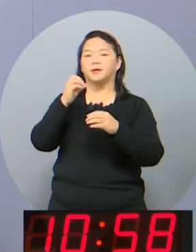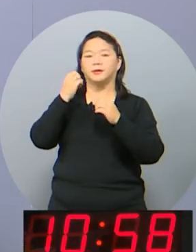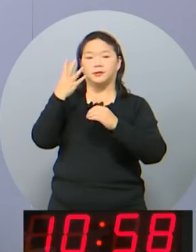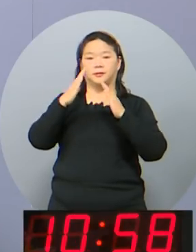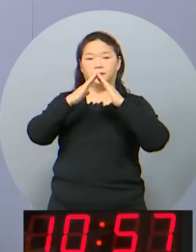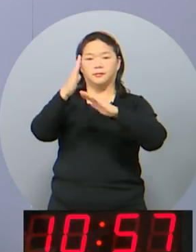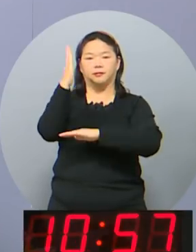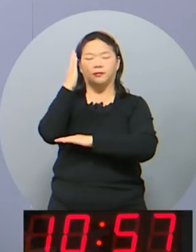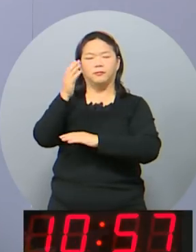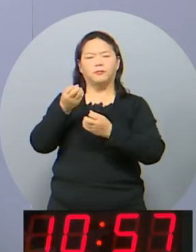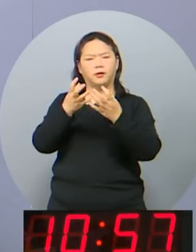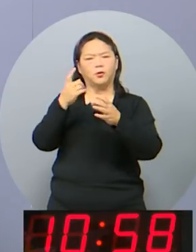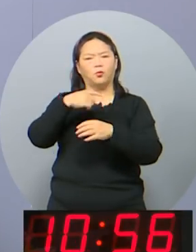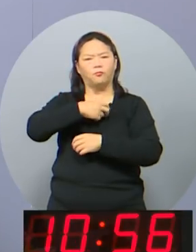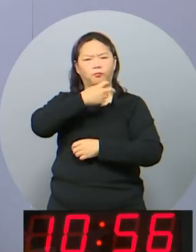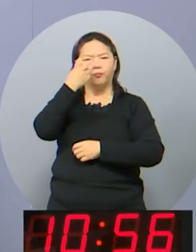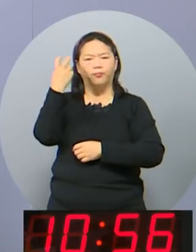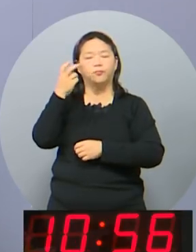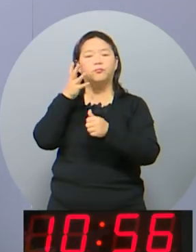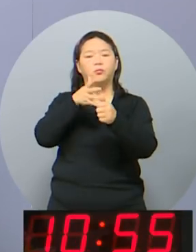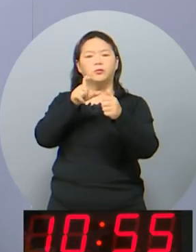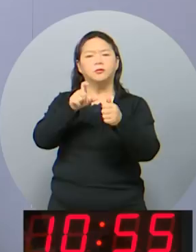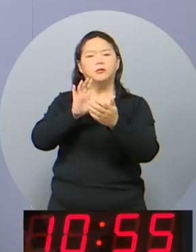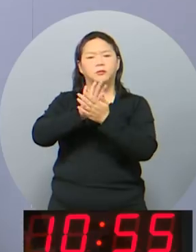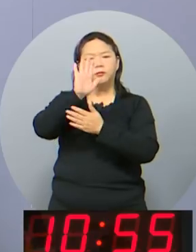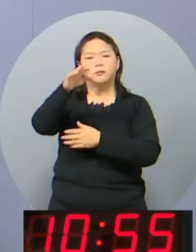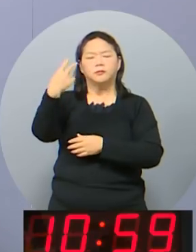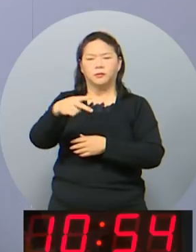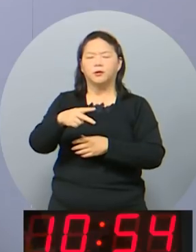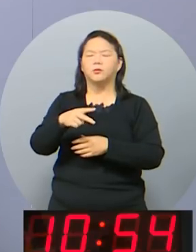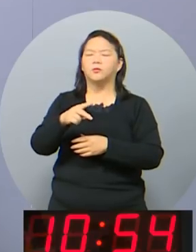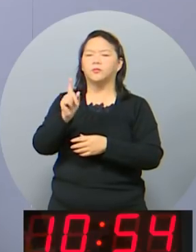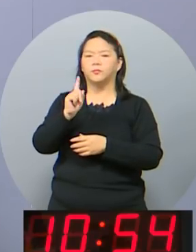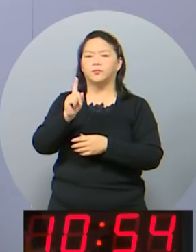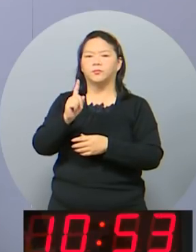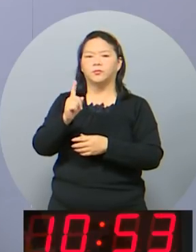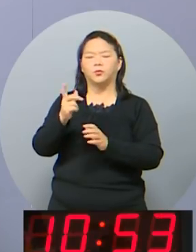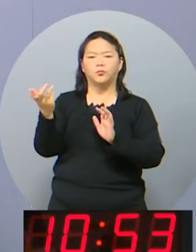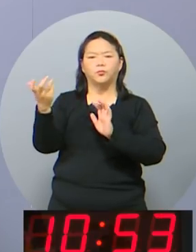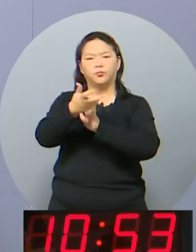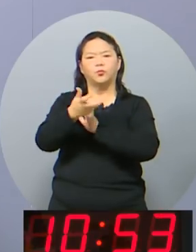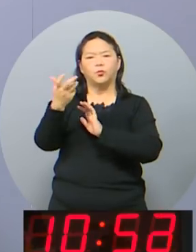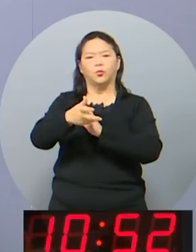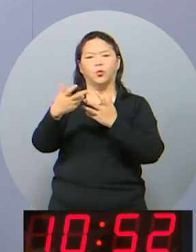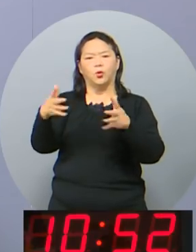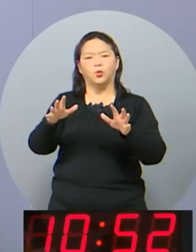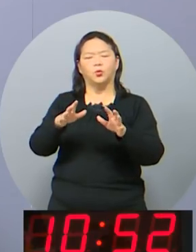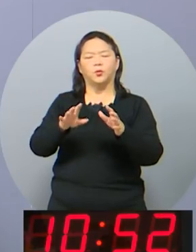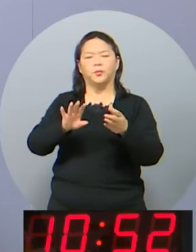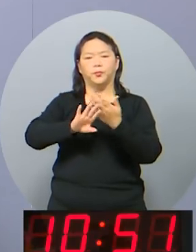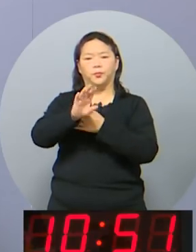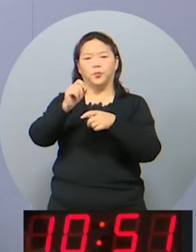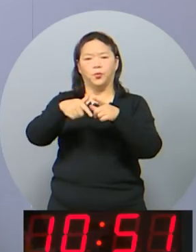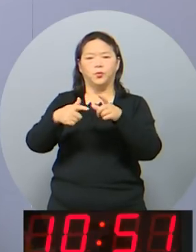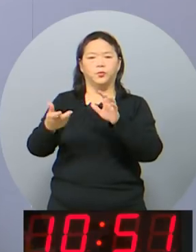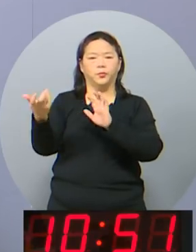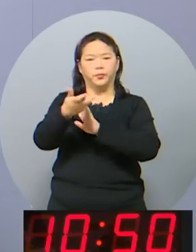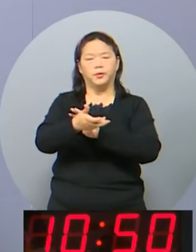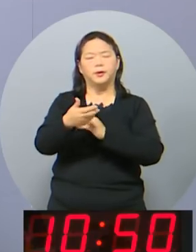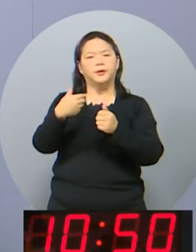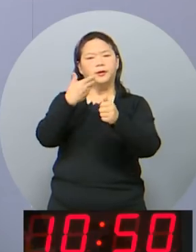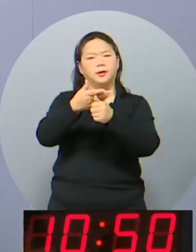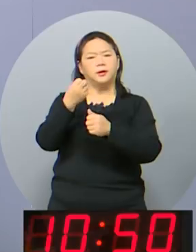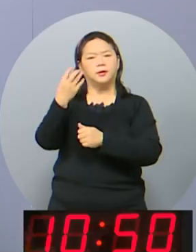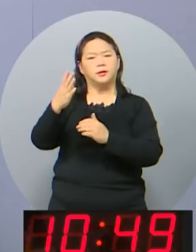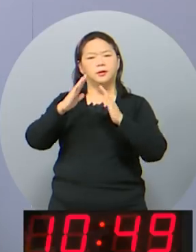展当中我发现的问题。当然，未来还有一些产业的进驻、产业的聚落，如何让新市镇呢可